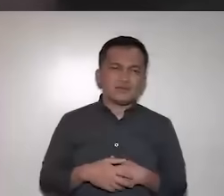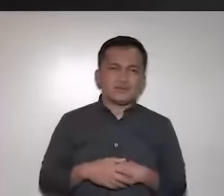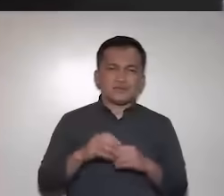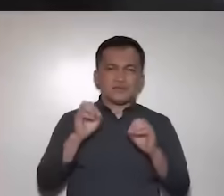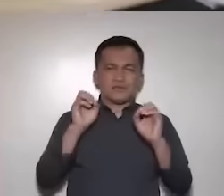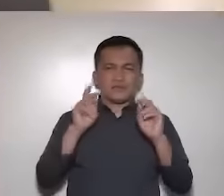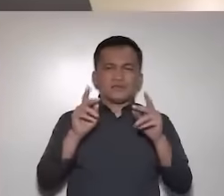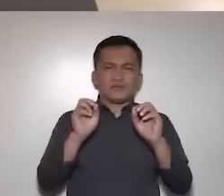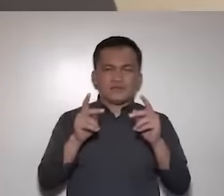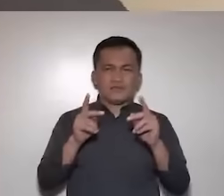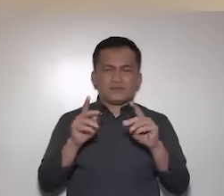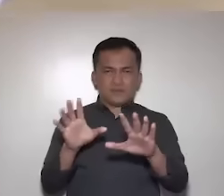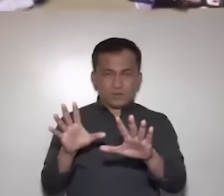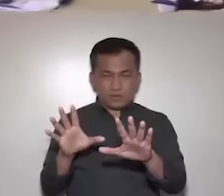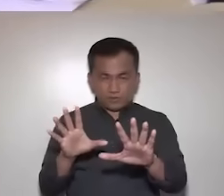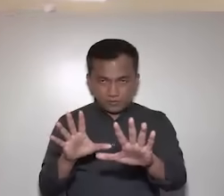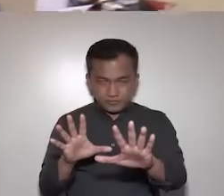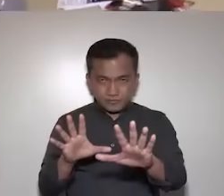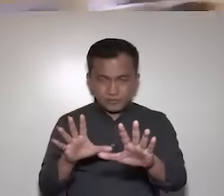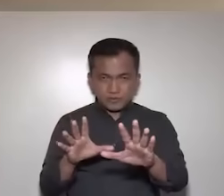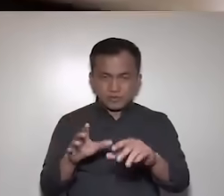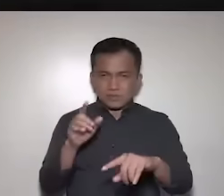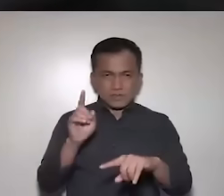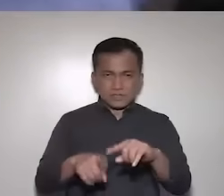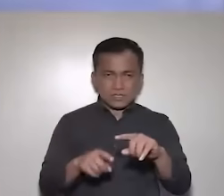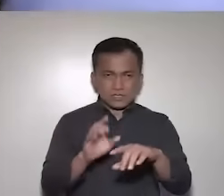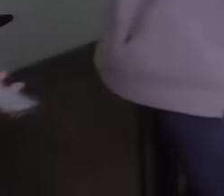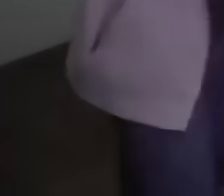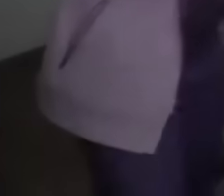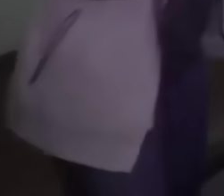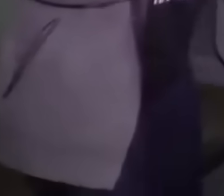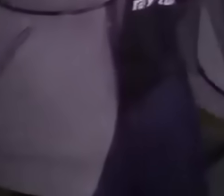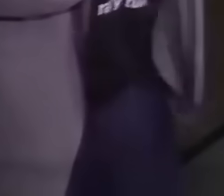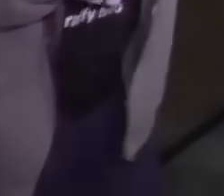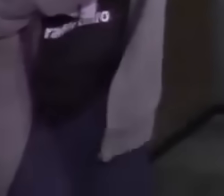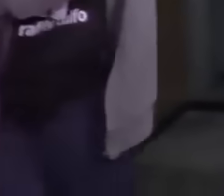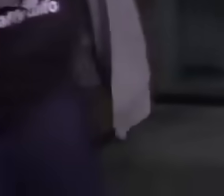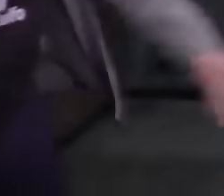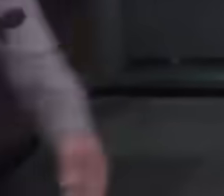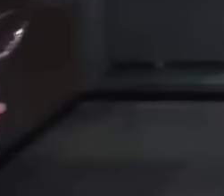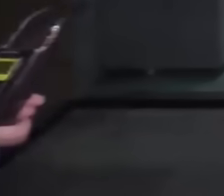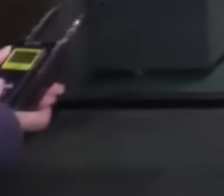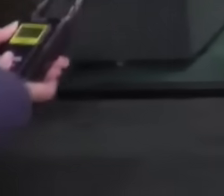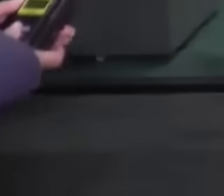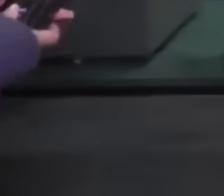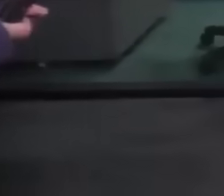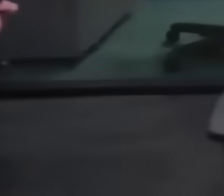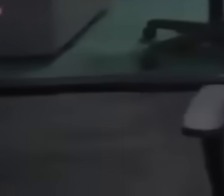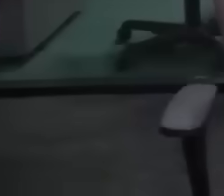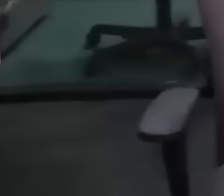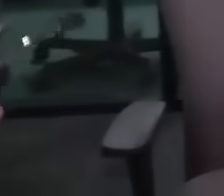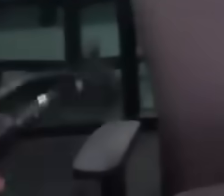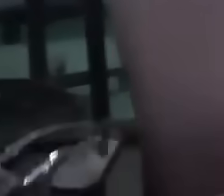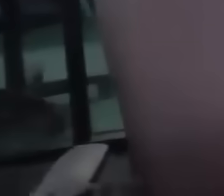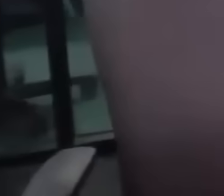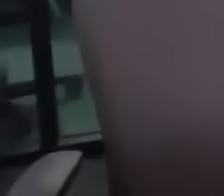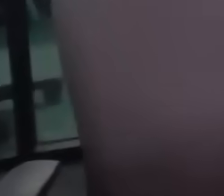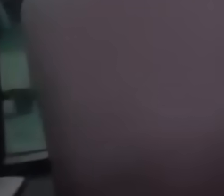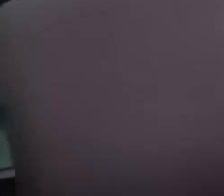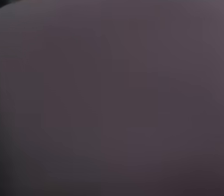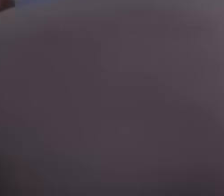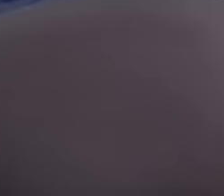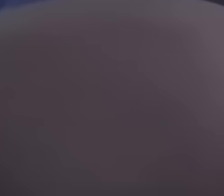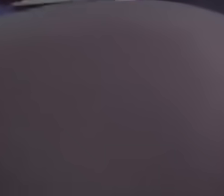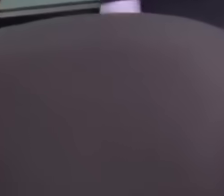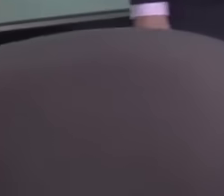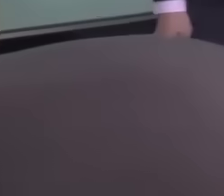Okay, okay, okay. Alright, ganito ang gagawin natin. Hindi natin pwede pilitin. Sige, sige. Ma'am, bakit diri-diri ka sa kanya? Hindi po kung diri-diri niyan